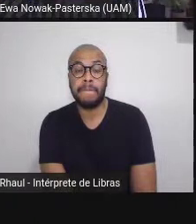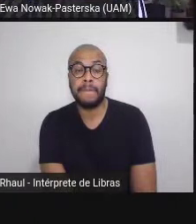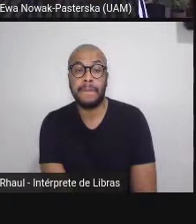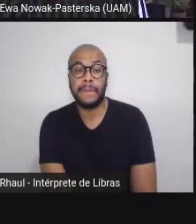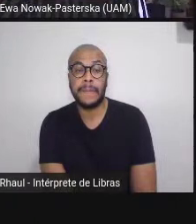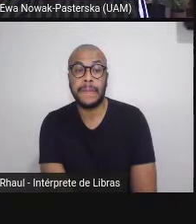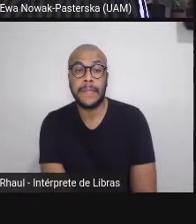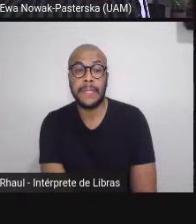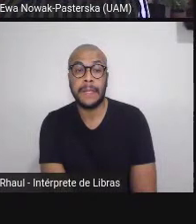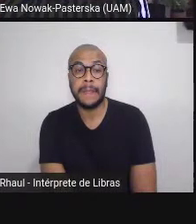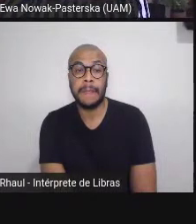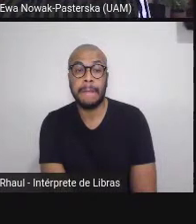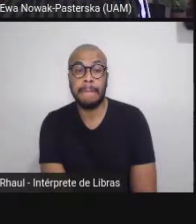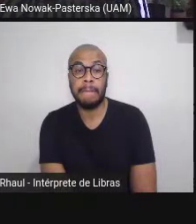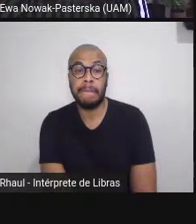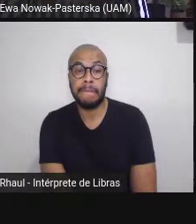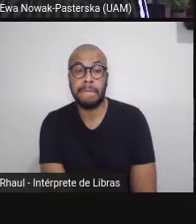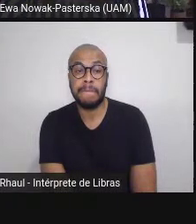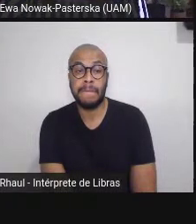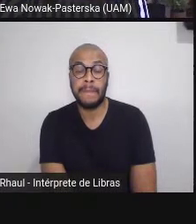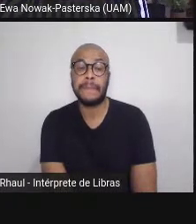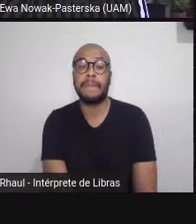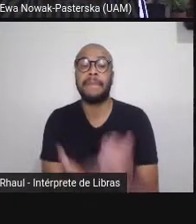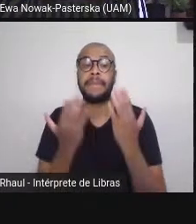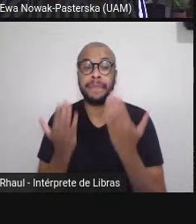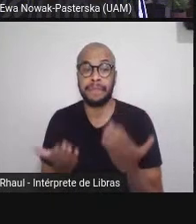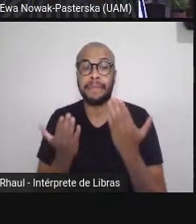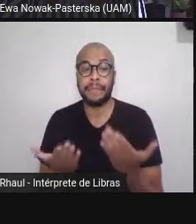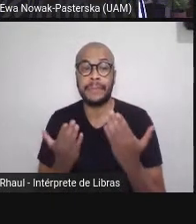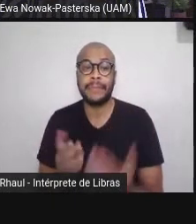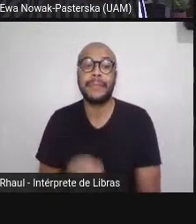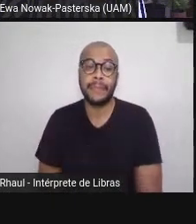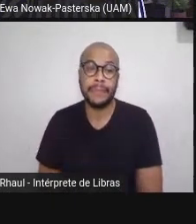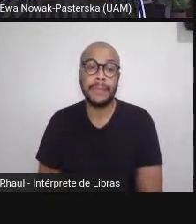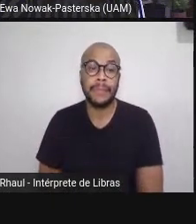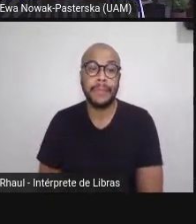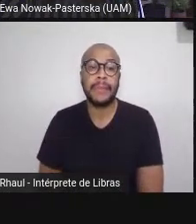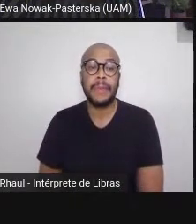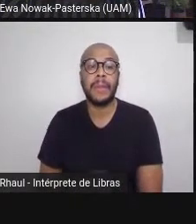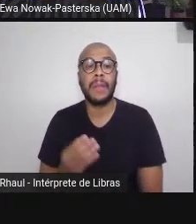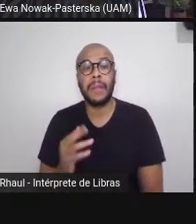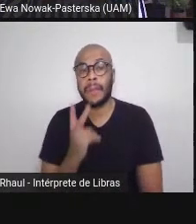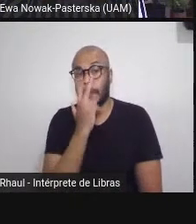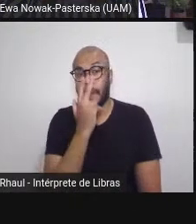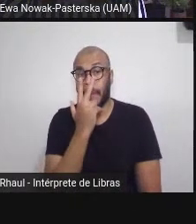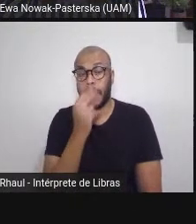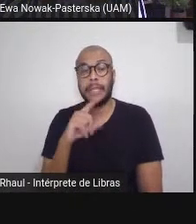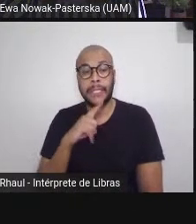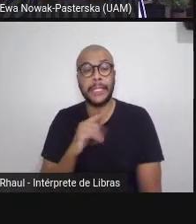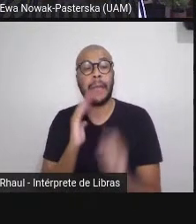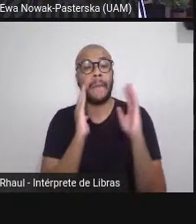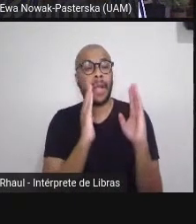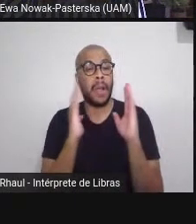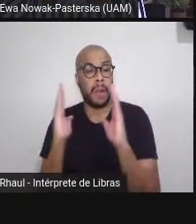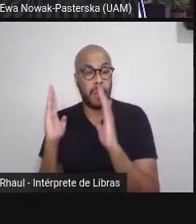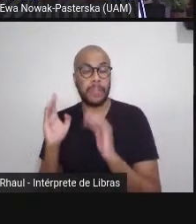innych. Então, esses são os sobrenomes que a professora leu. Eu acho que elas são da ordem mesmo, o Novak seria o mais